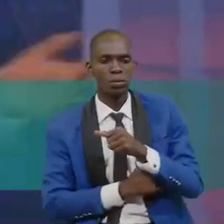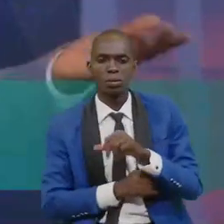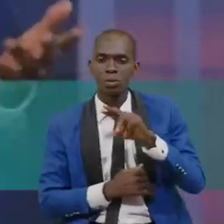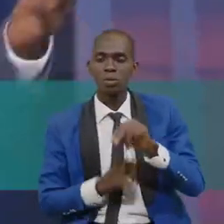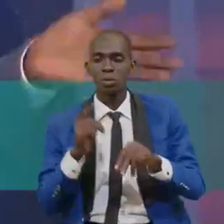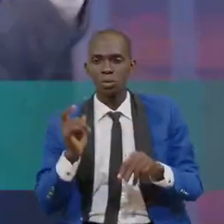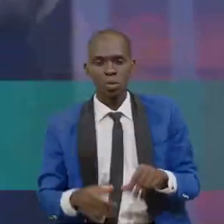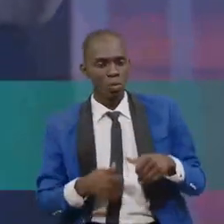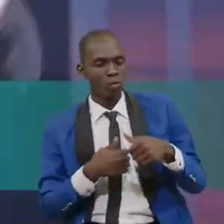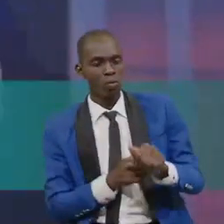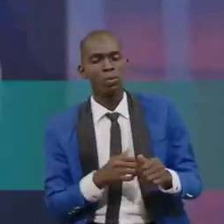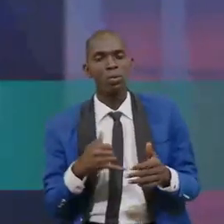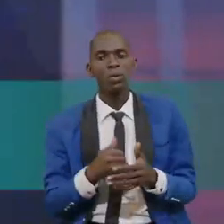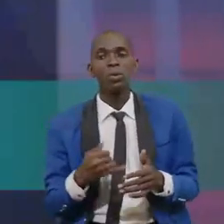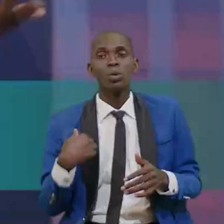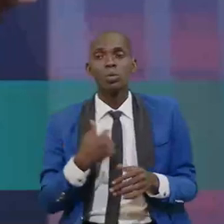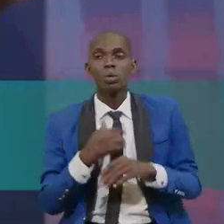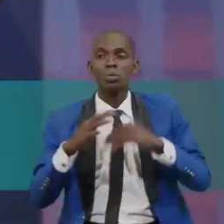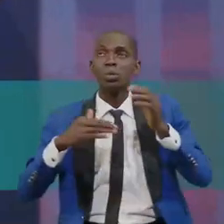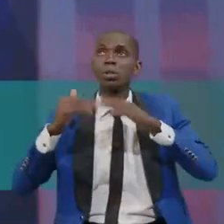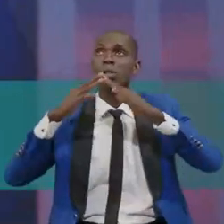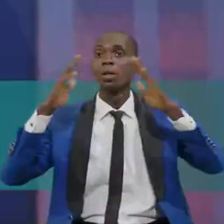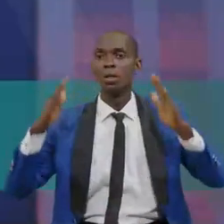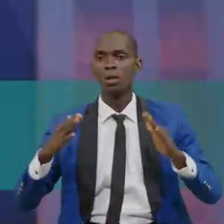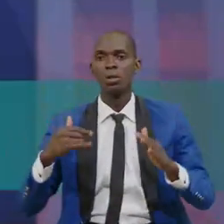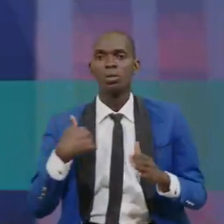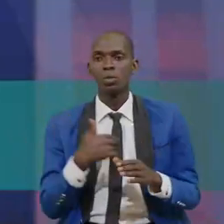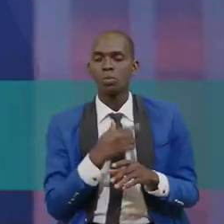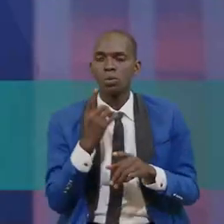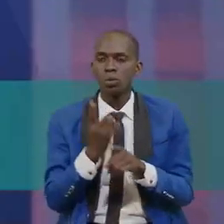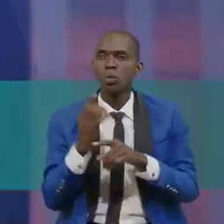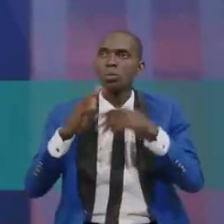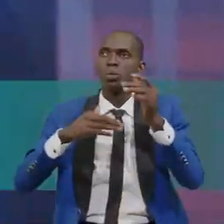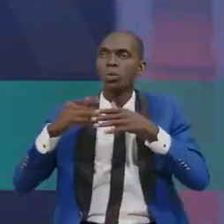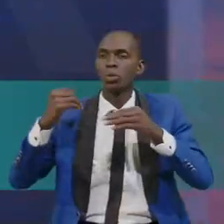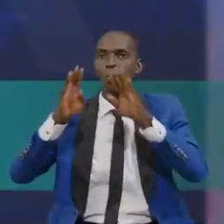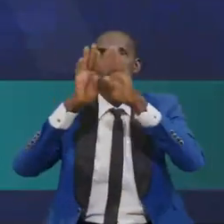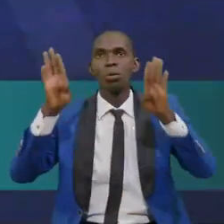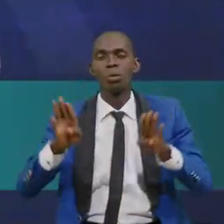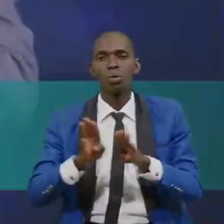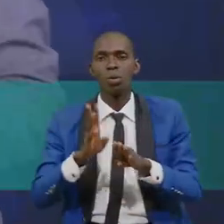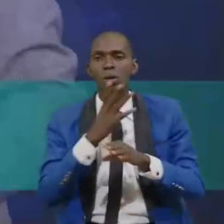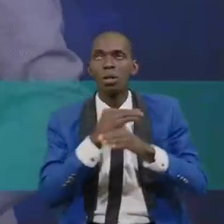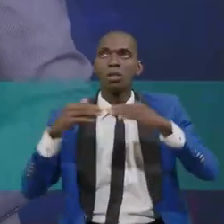sanctuaire, quand nous construisons une maison, quand nous construisons les murs, le toit, et quand nous faisons